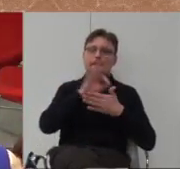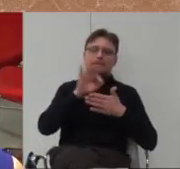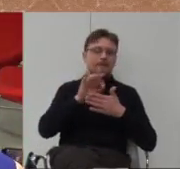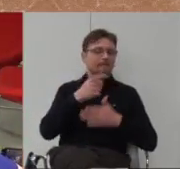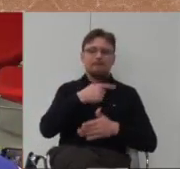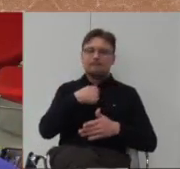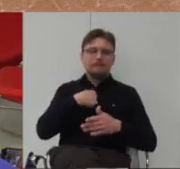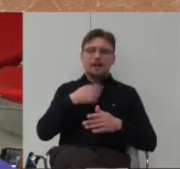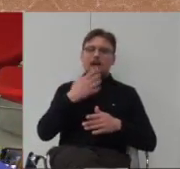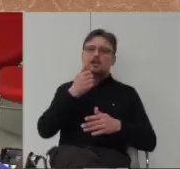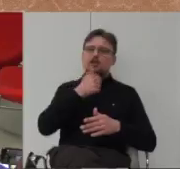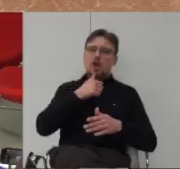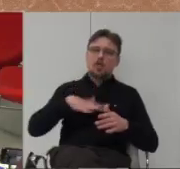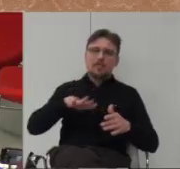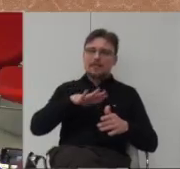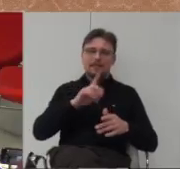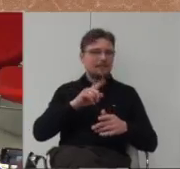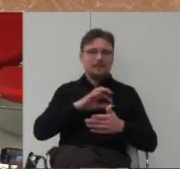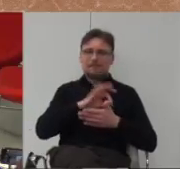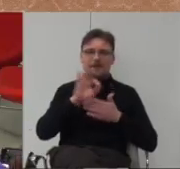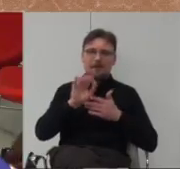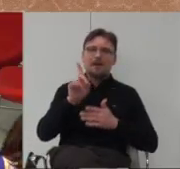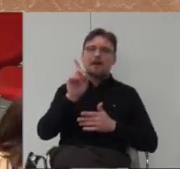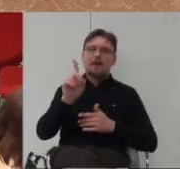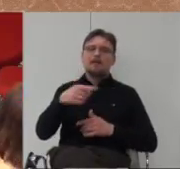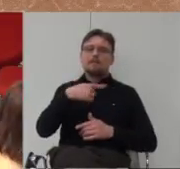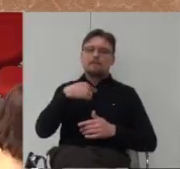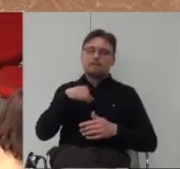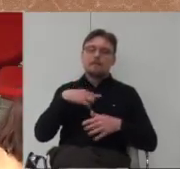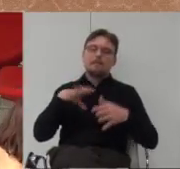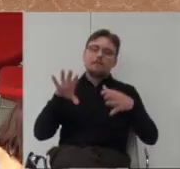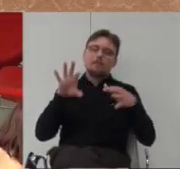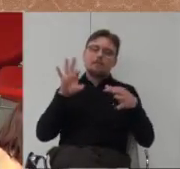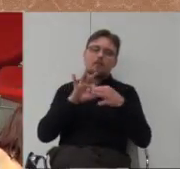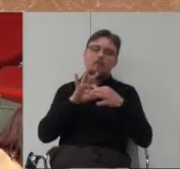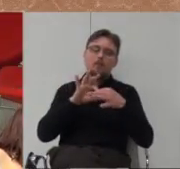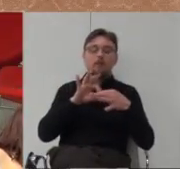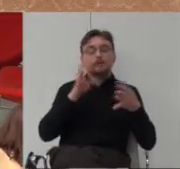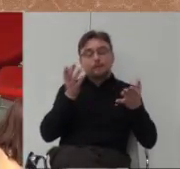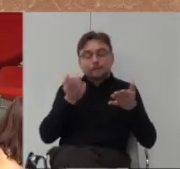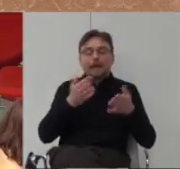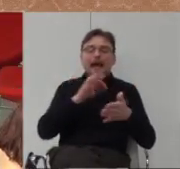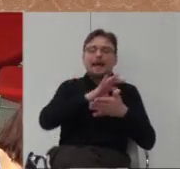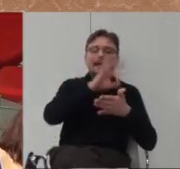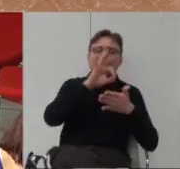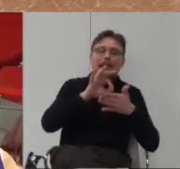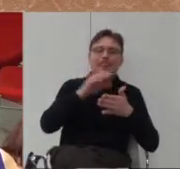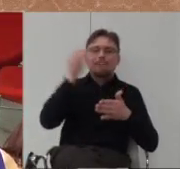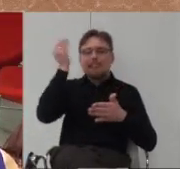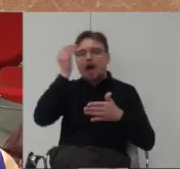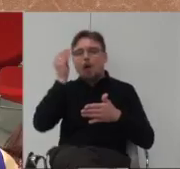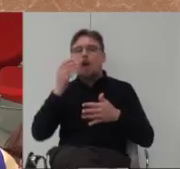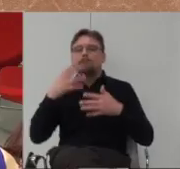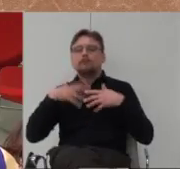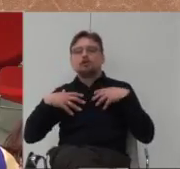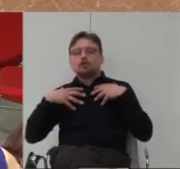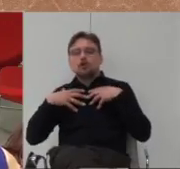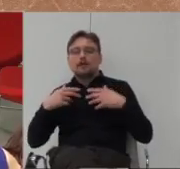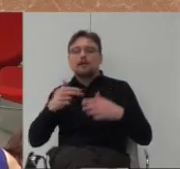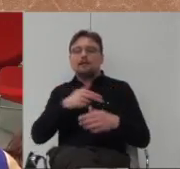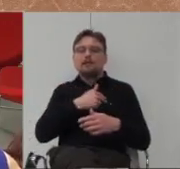zieleni. Natomiast działamy na styku architektury, nauki, przyrody.